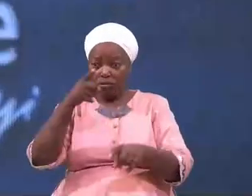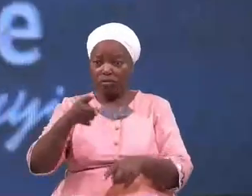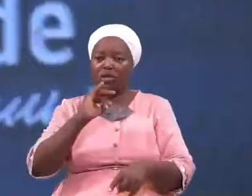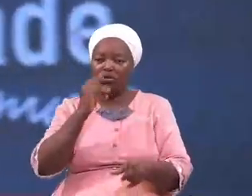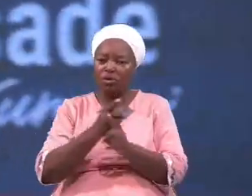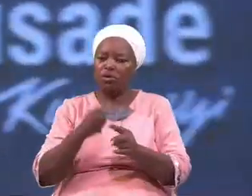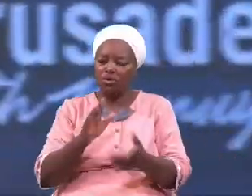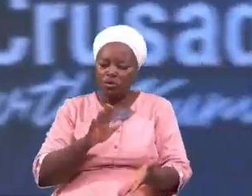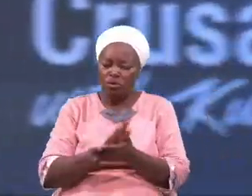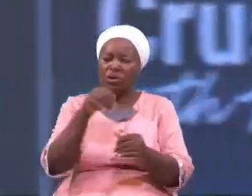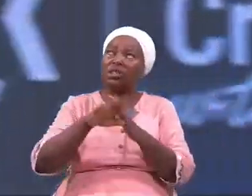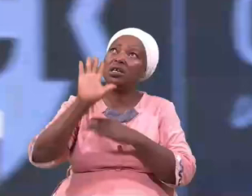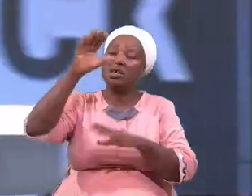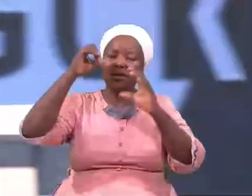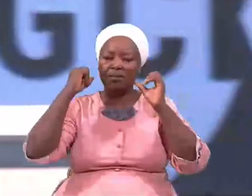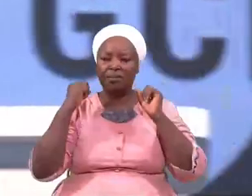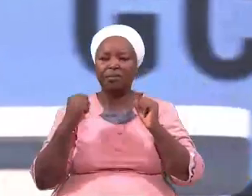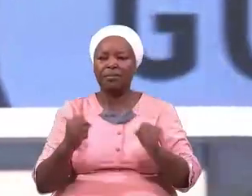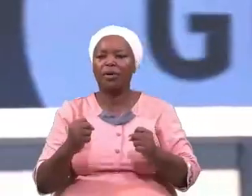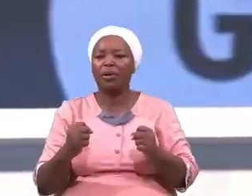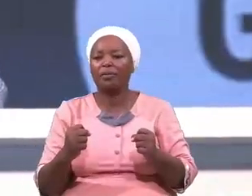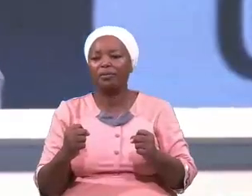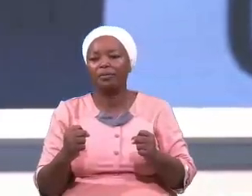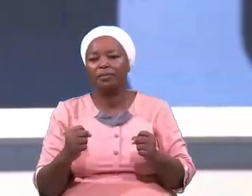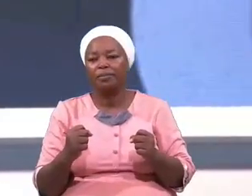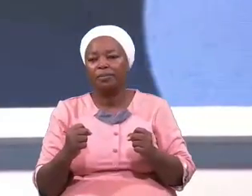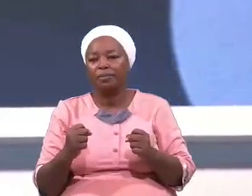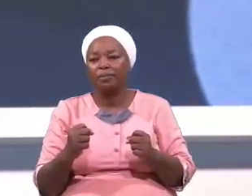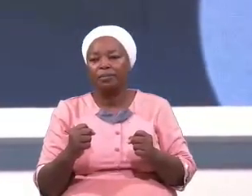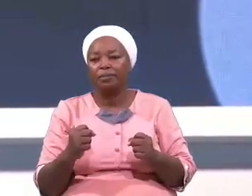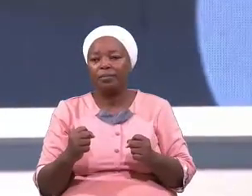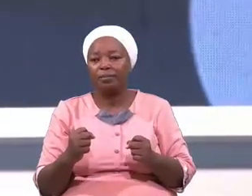La foi qu'il exige de vous et de moi, c'est la confiance en sa puissance.